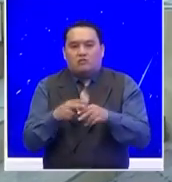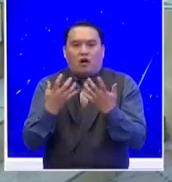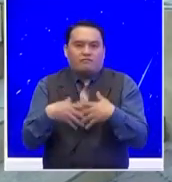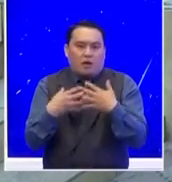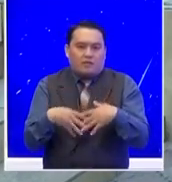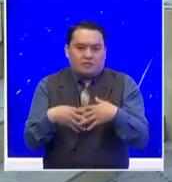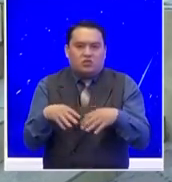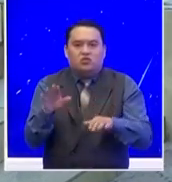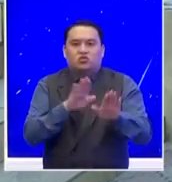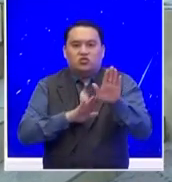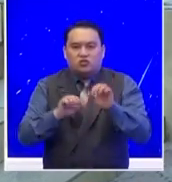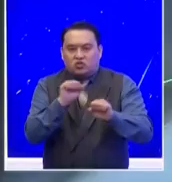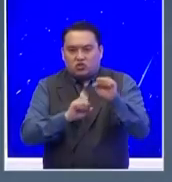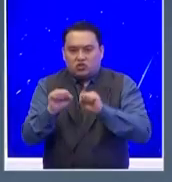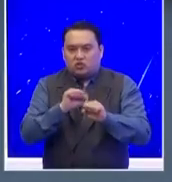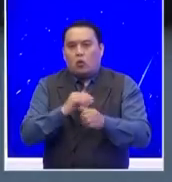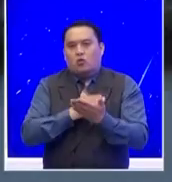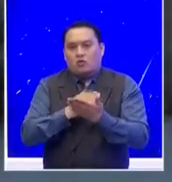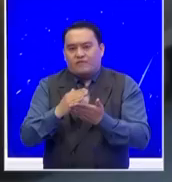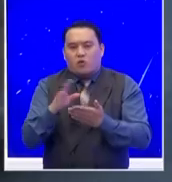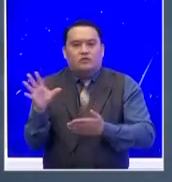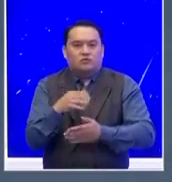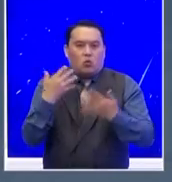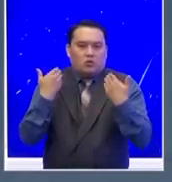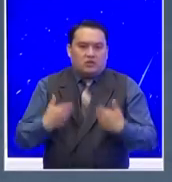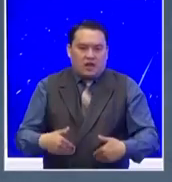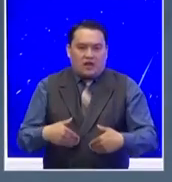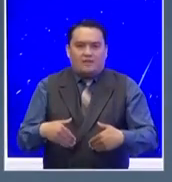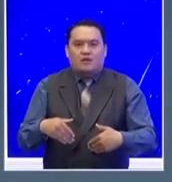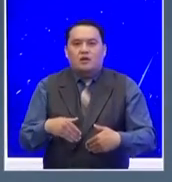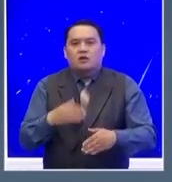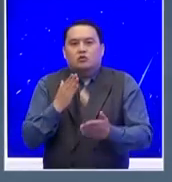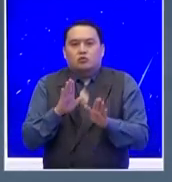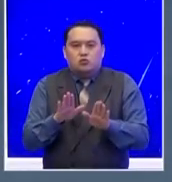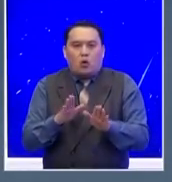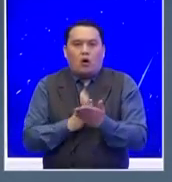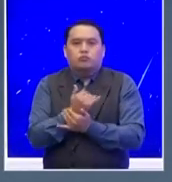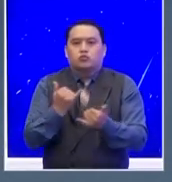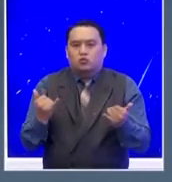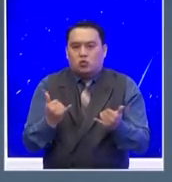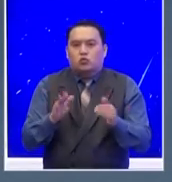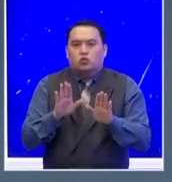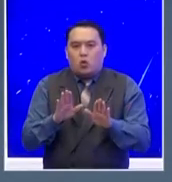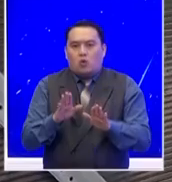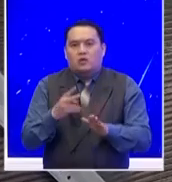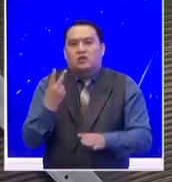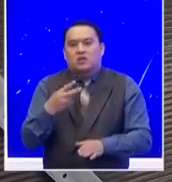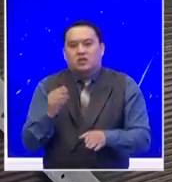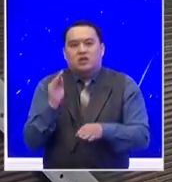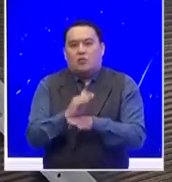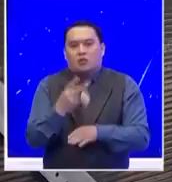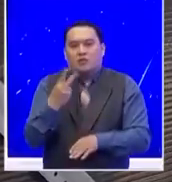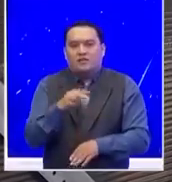срабатывают автоматические датчики, распыляющие на все тело пары антисептиков. По обслуживанию достаточно постоянно